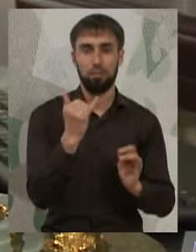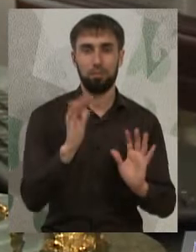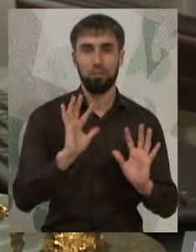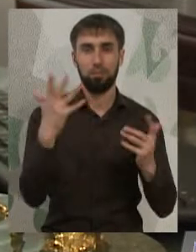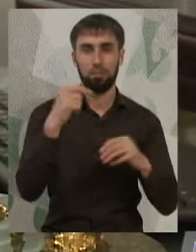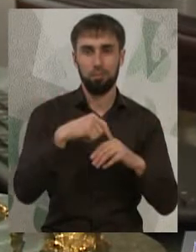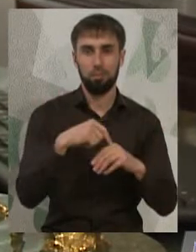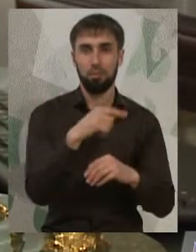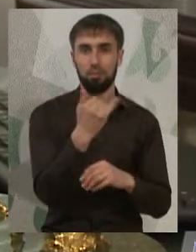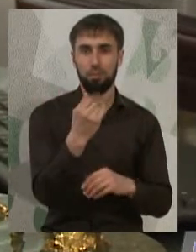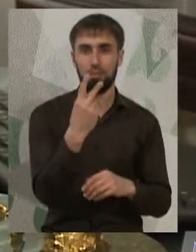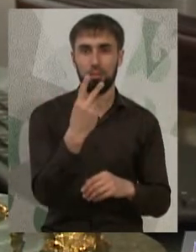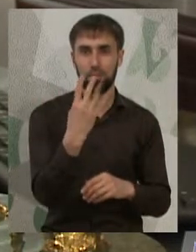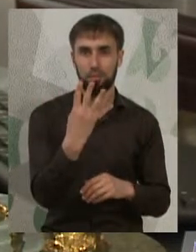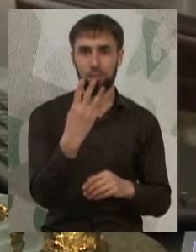работает сейчас